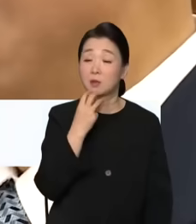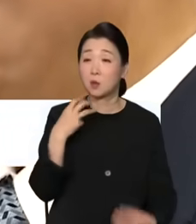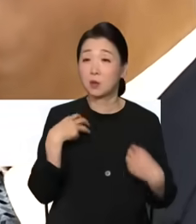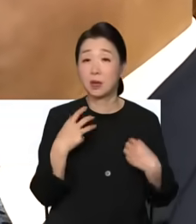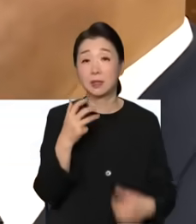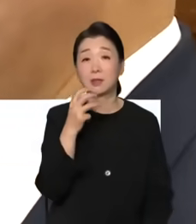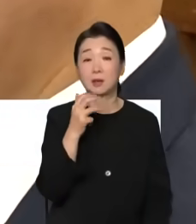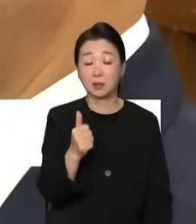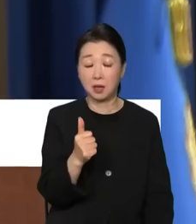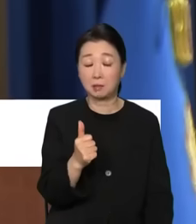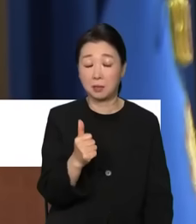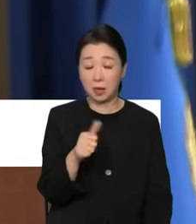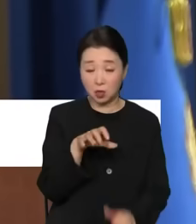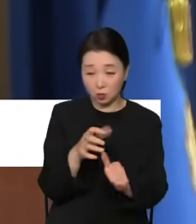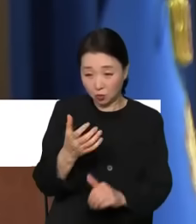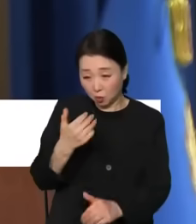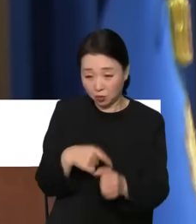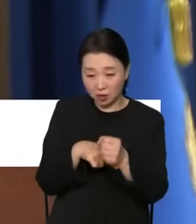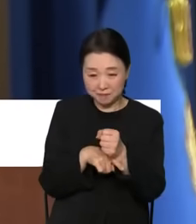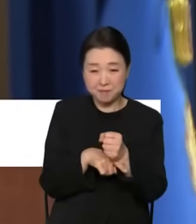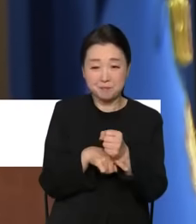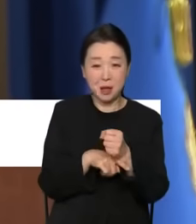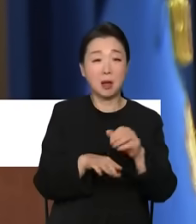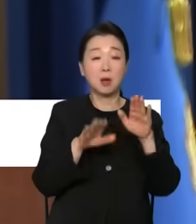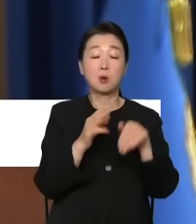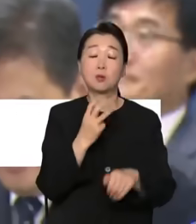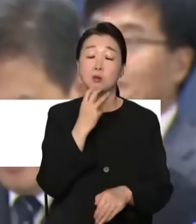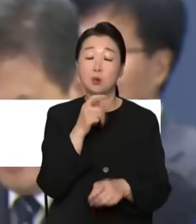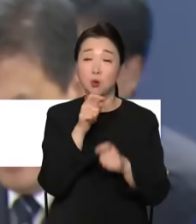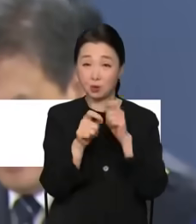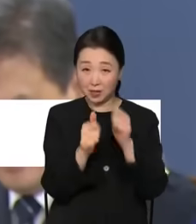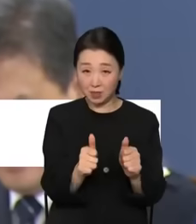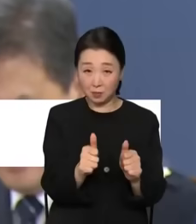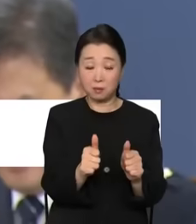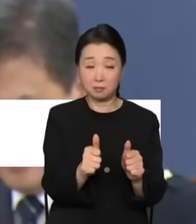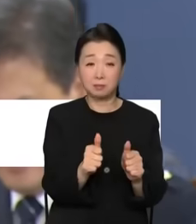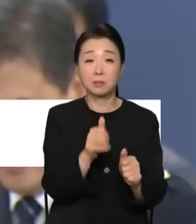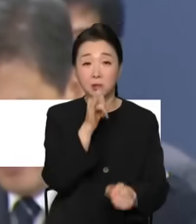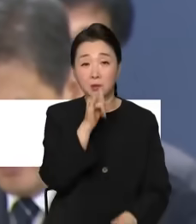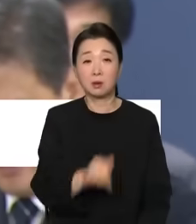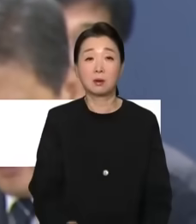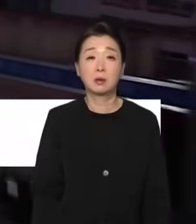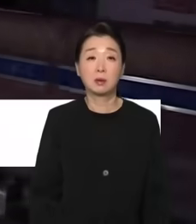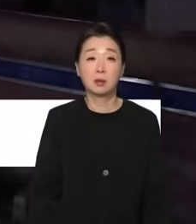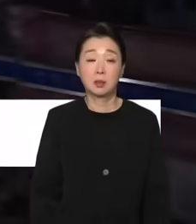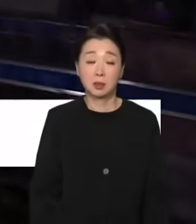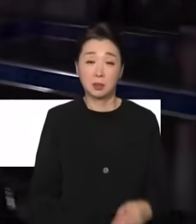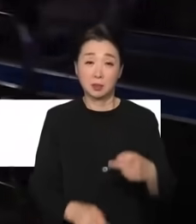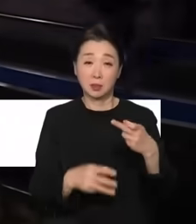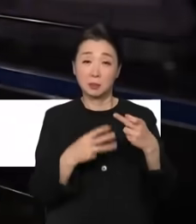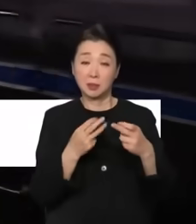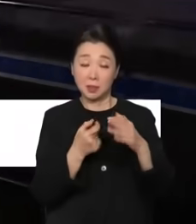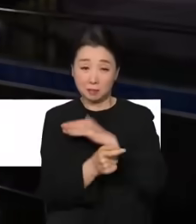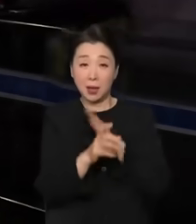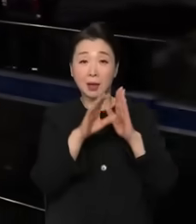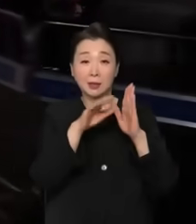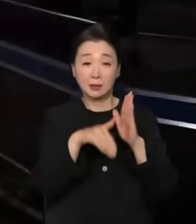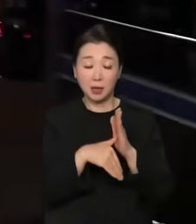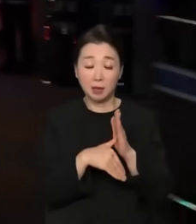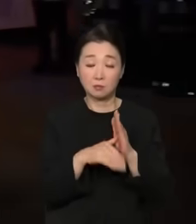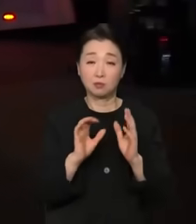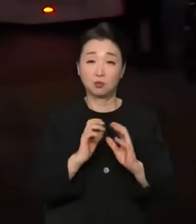대한 구속피의자 신문이 오늘 오후 3시 서울중앙지법에서 열립니다 123 란당 회경 치해